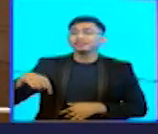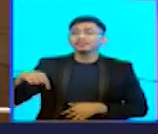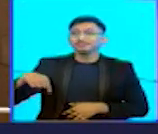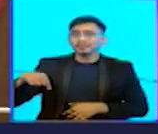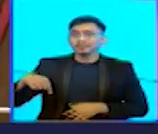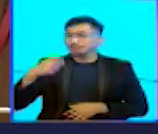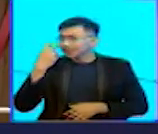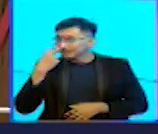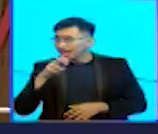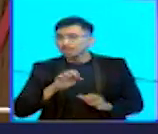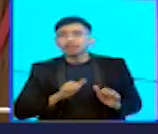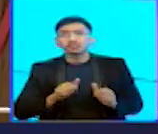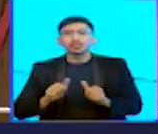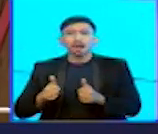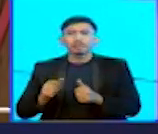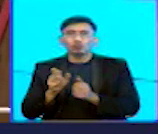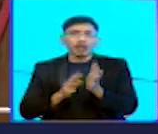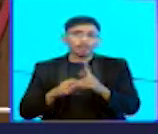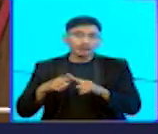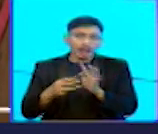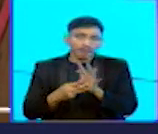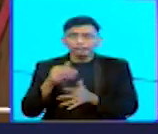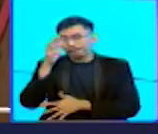di Bali untuk